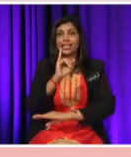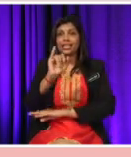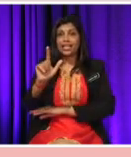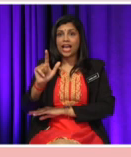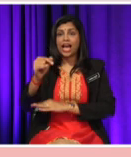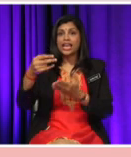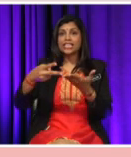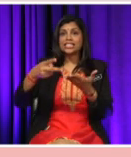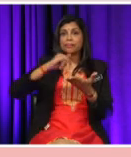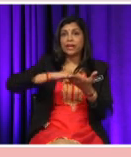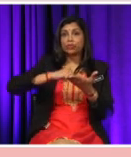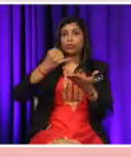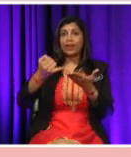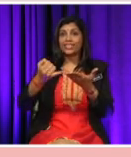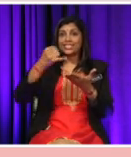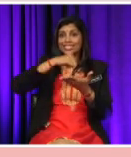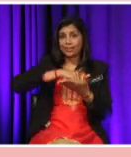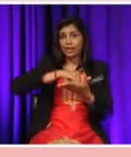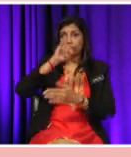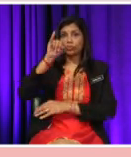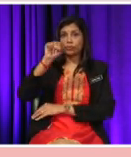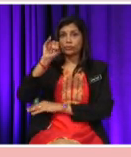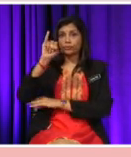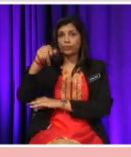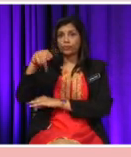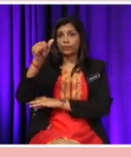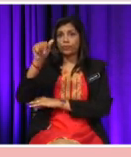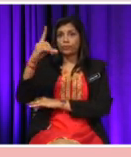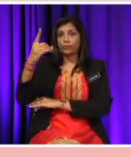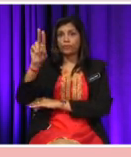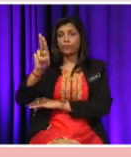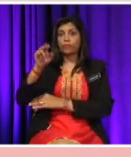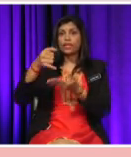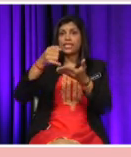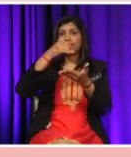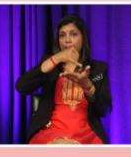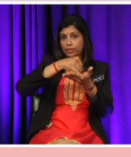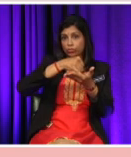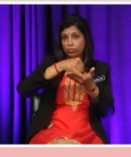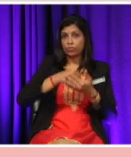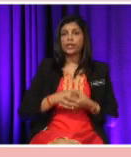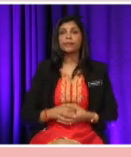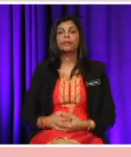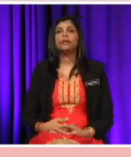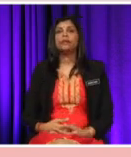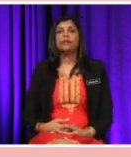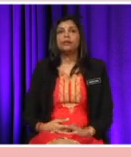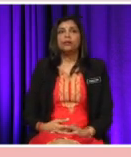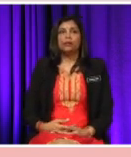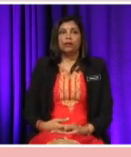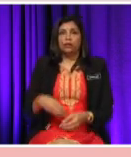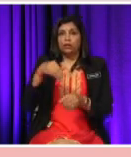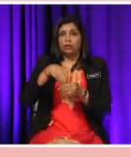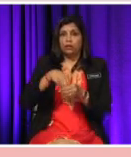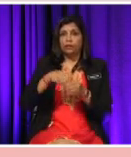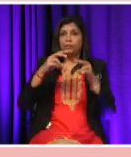yang diwakili oleh panjang tulus Darut eksperimen ini kita tidak boleh na ukur isi padu jadi kita aduk terus udara